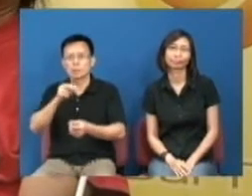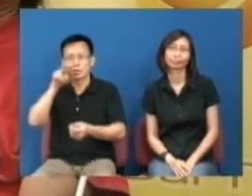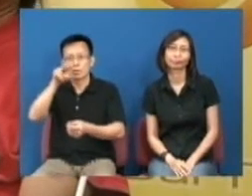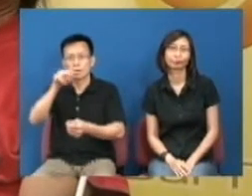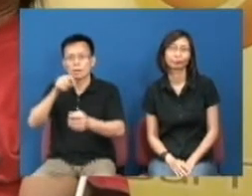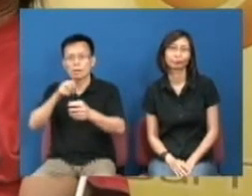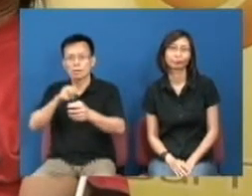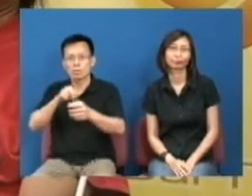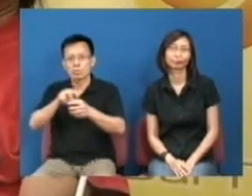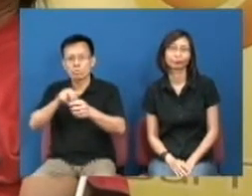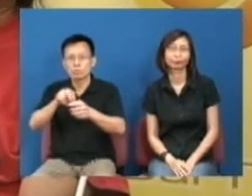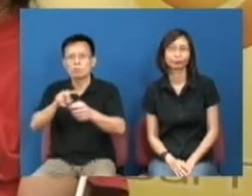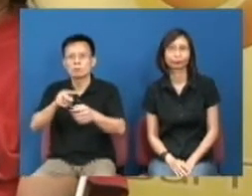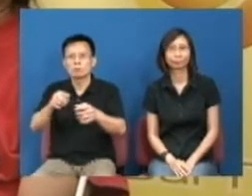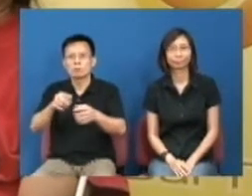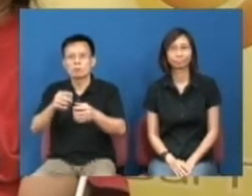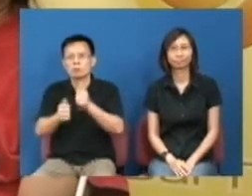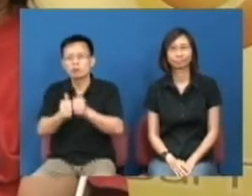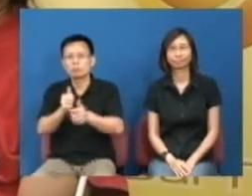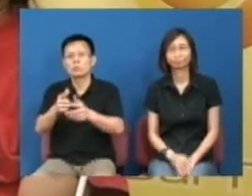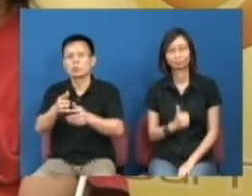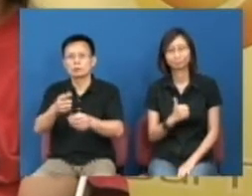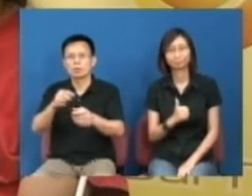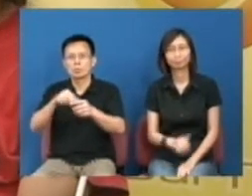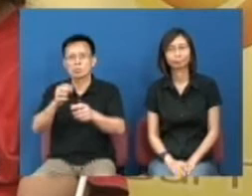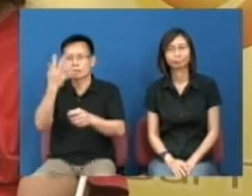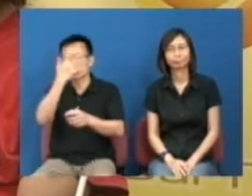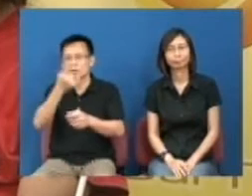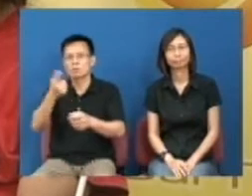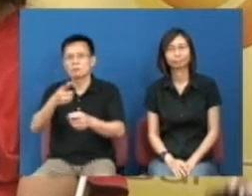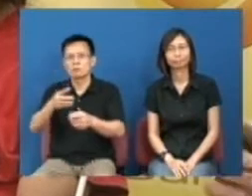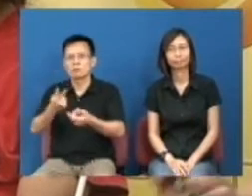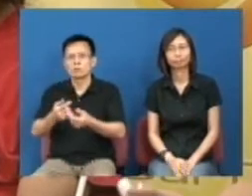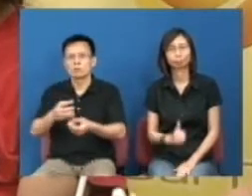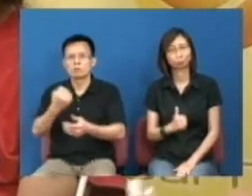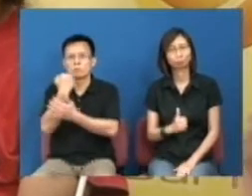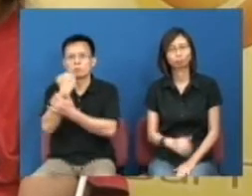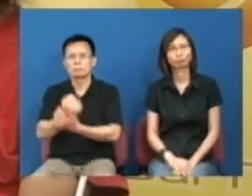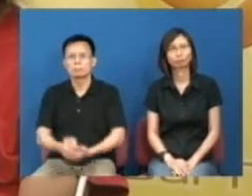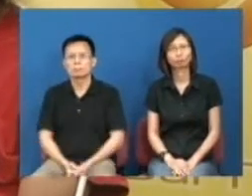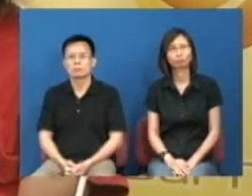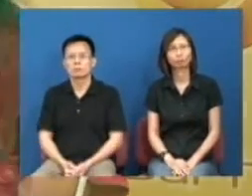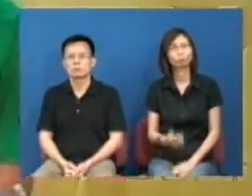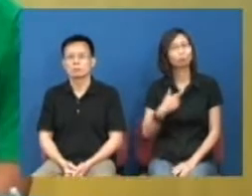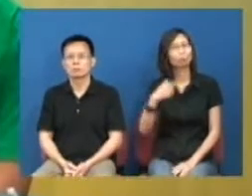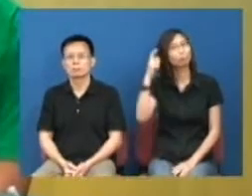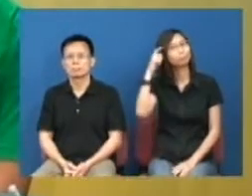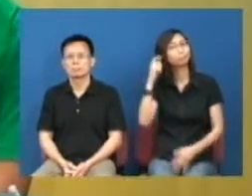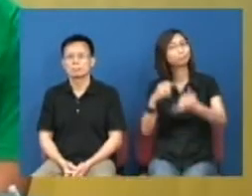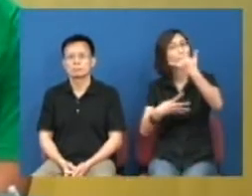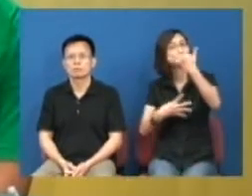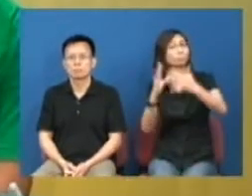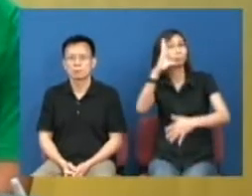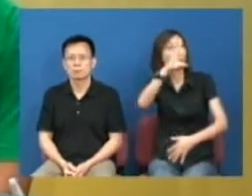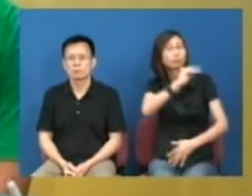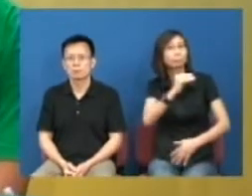啲球迷，球迷一定係會反彈噶嘛，係咪啊？ 好，咁樣。咁我諗其實六四嗰晚咧，當